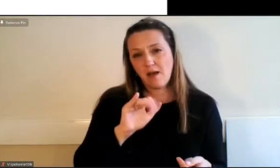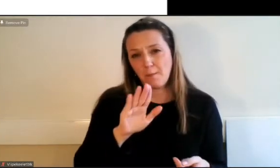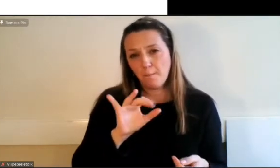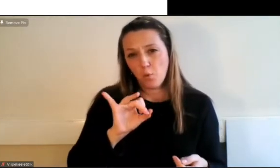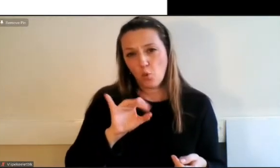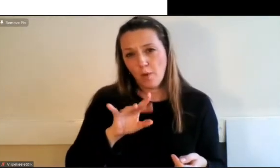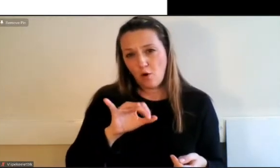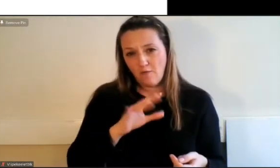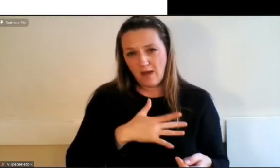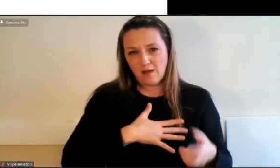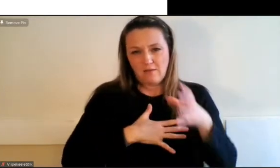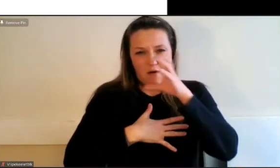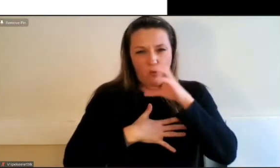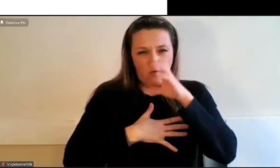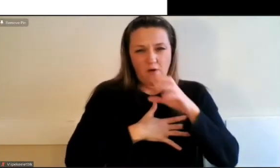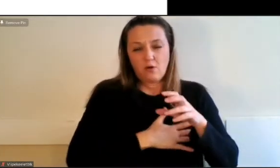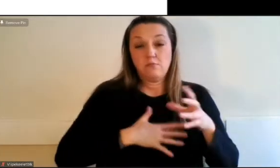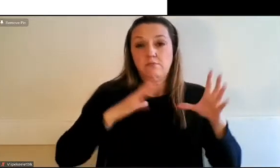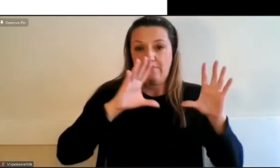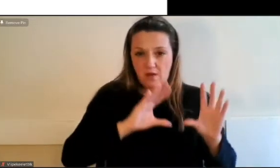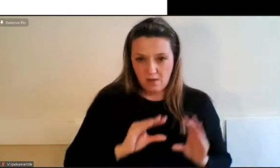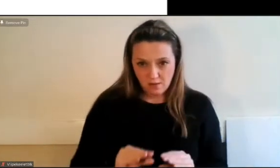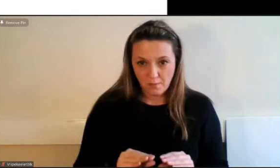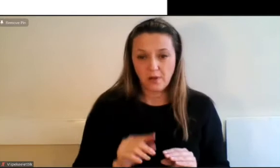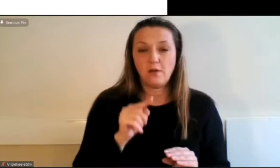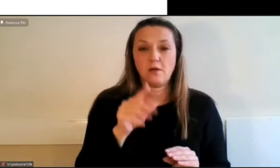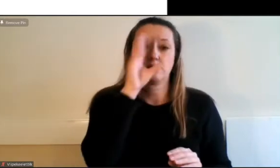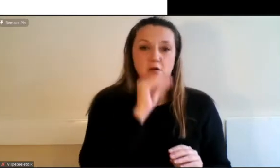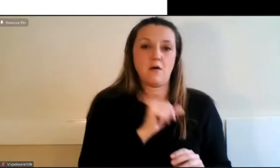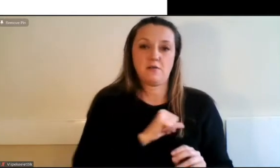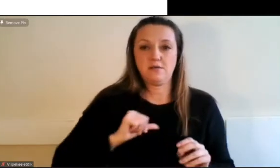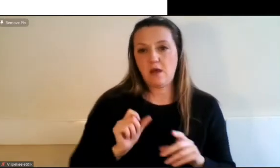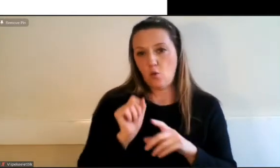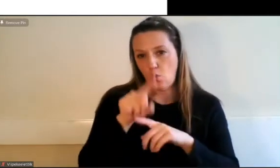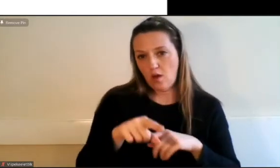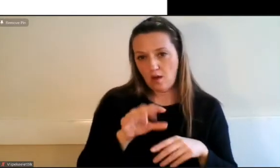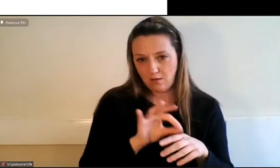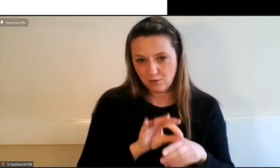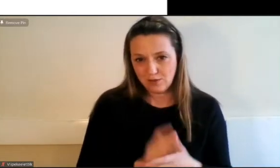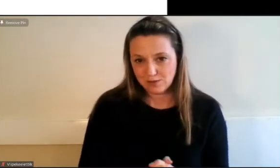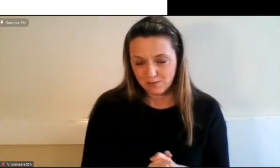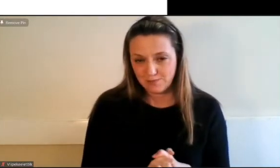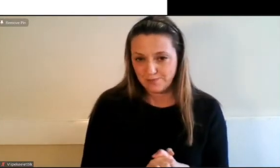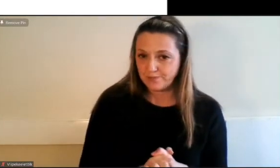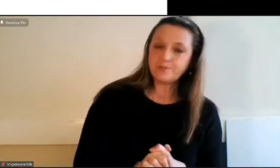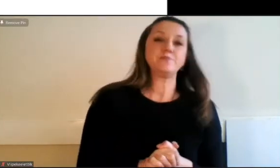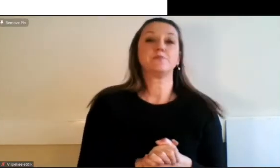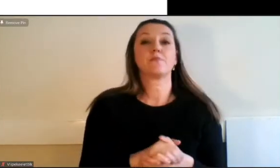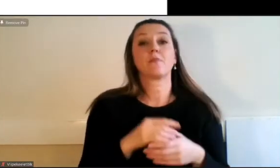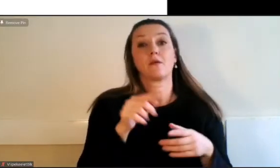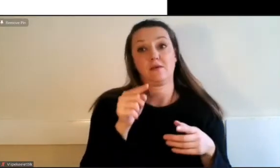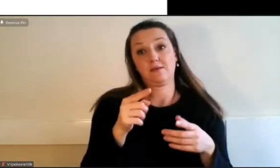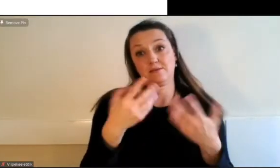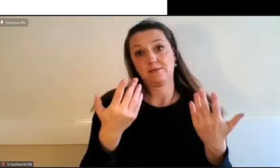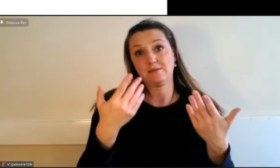See tuli välja niiviisi, et me kõik, kes vaktsineerimisega tegeleme, mitte ainult Eestis, vaid kogu